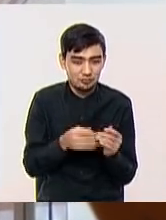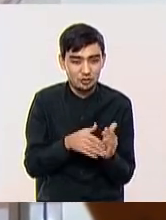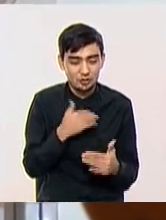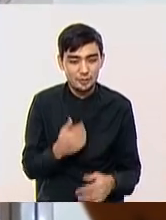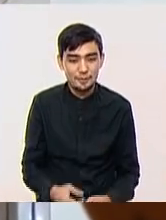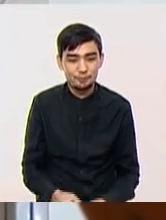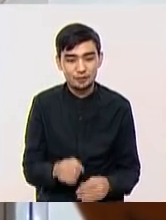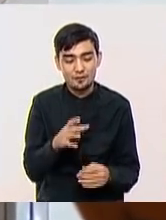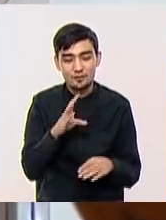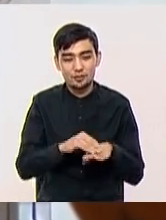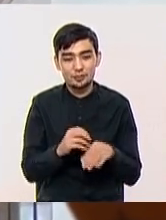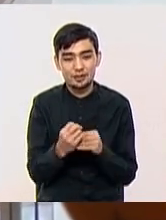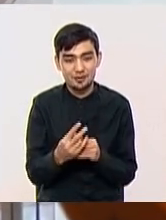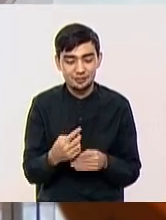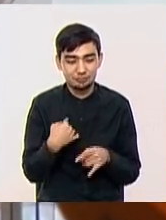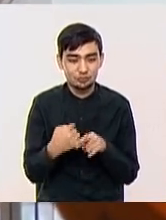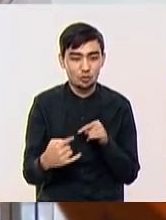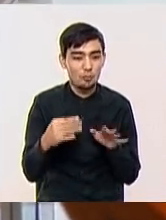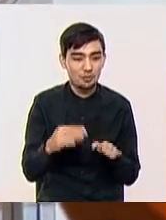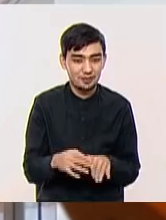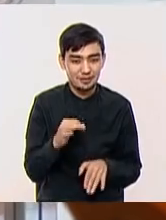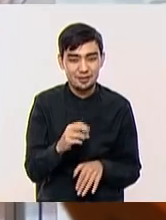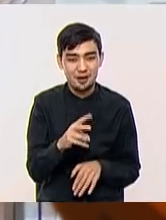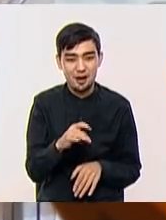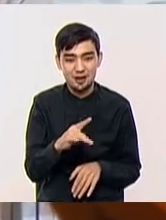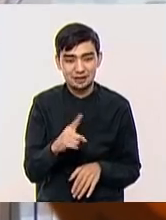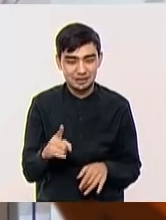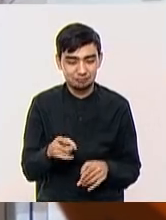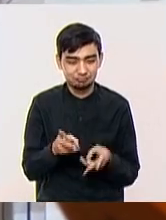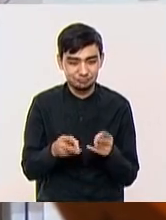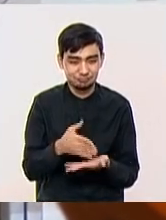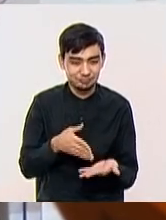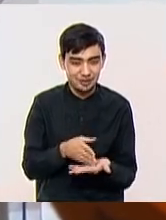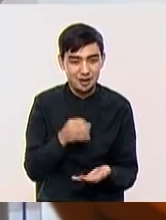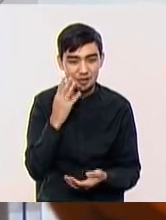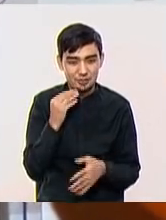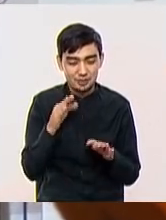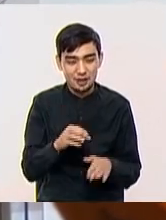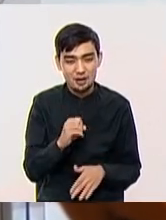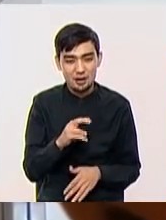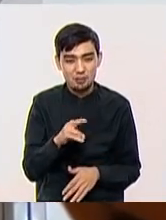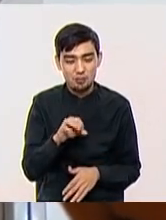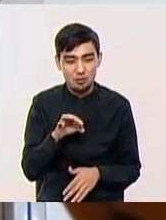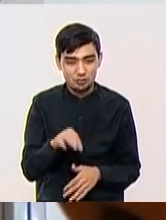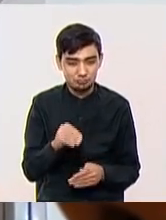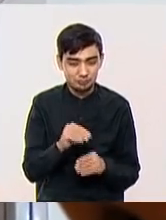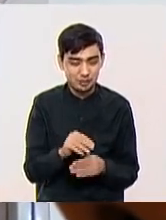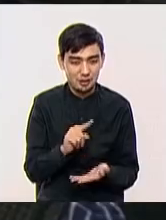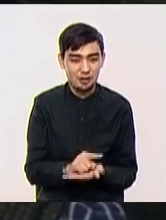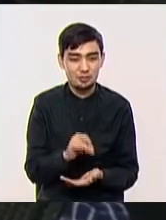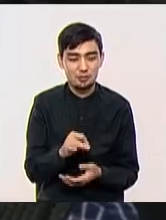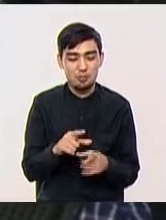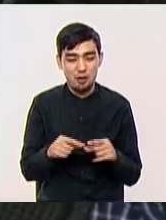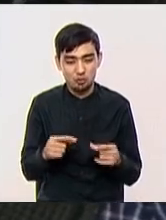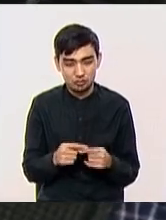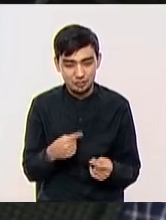12-де жаңағы қаз пісіреміз, енді Алматының апорты болады дастарханымызда,